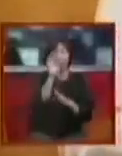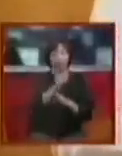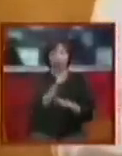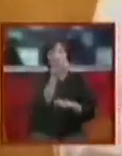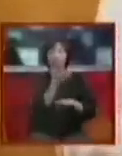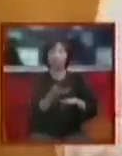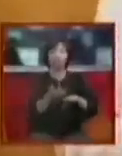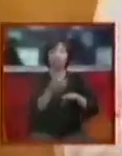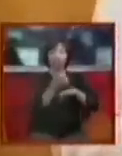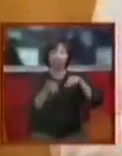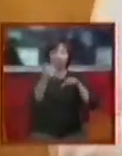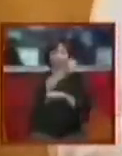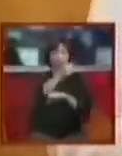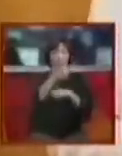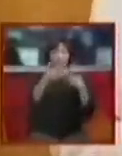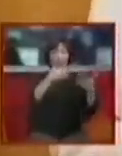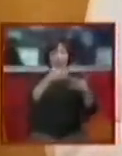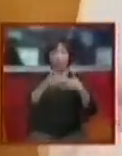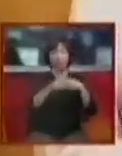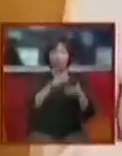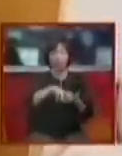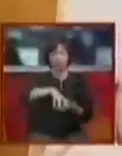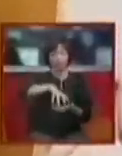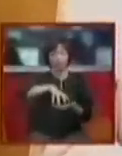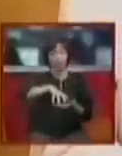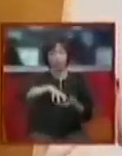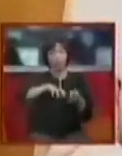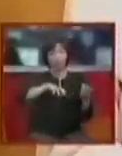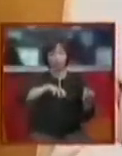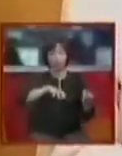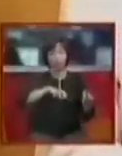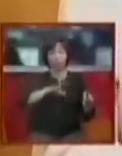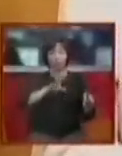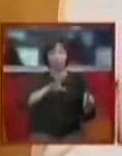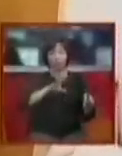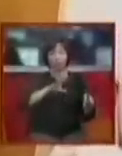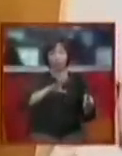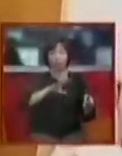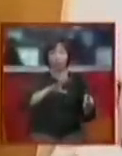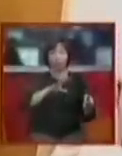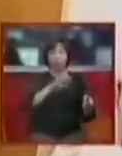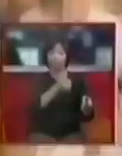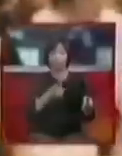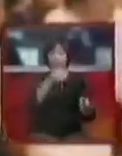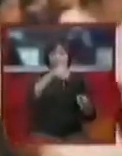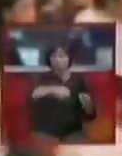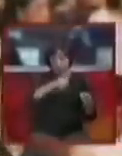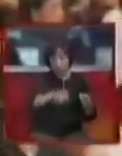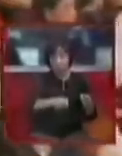katarungan kahit na ang kabangga mo ay may mataas na katungkulan.